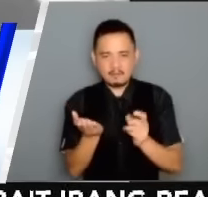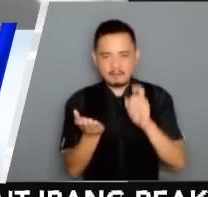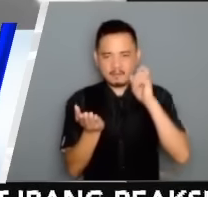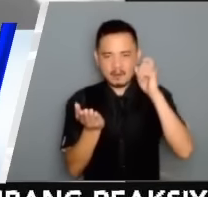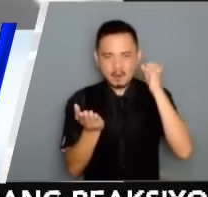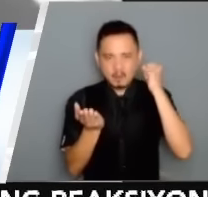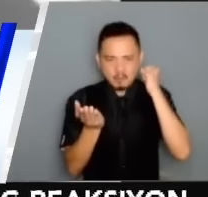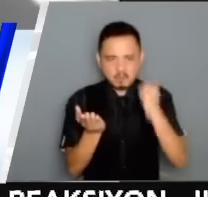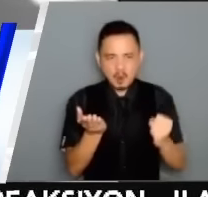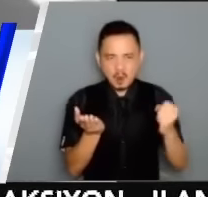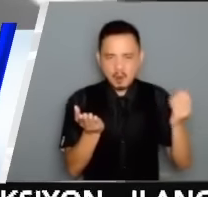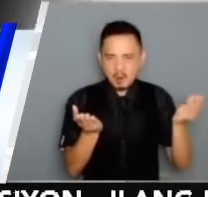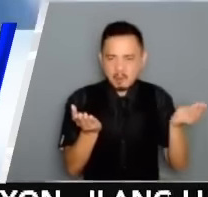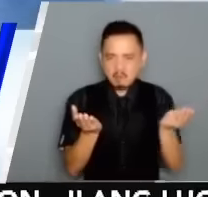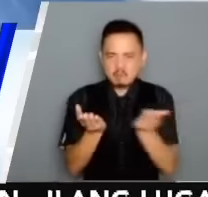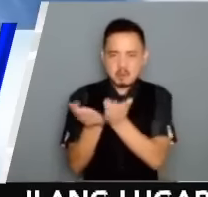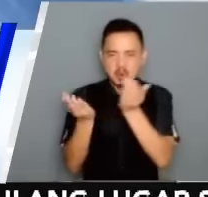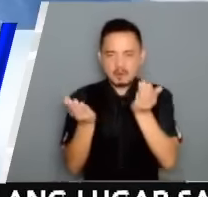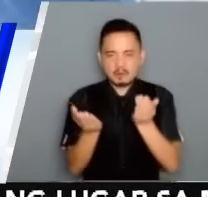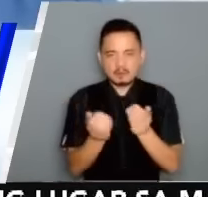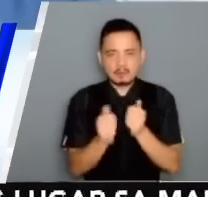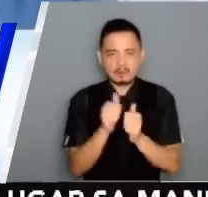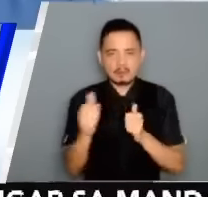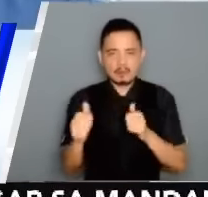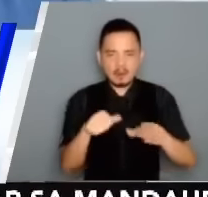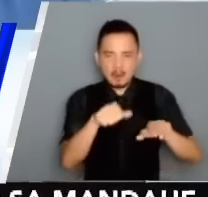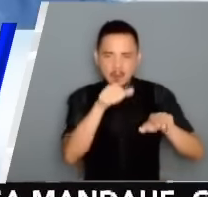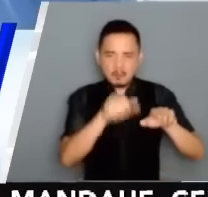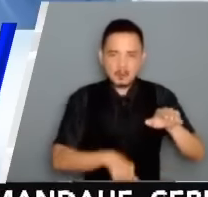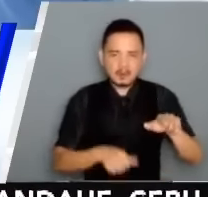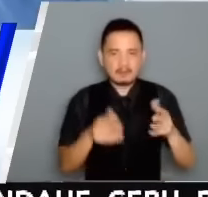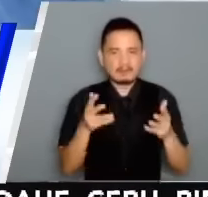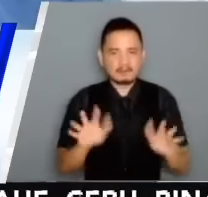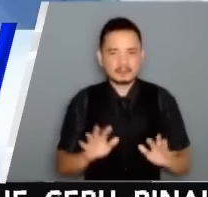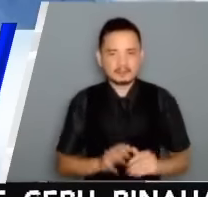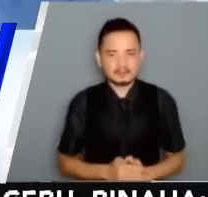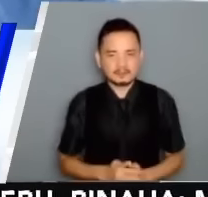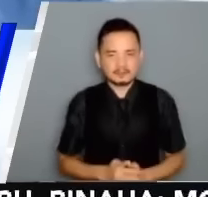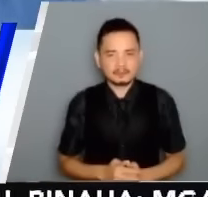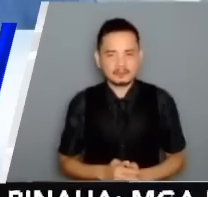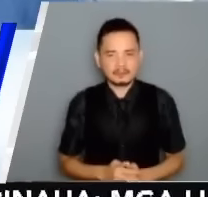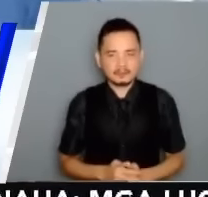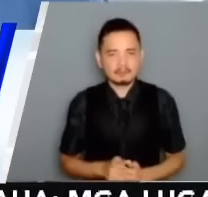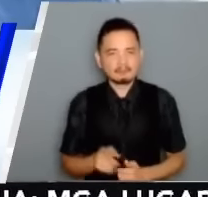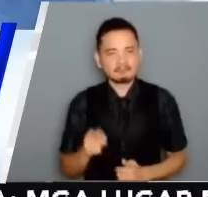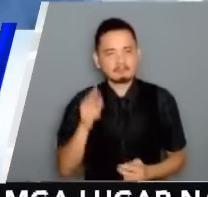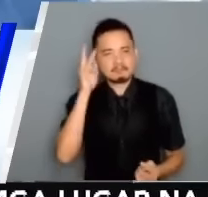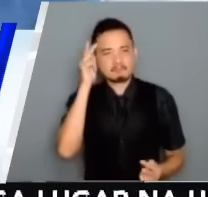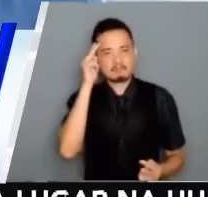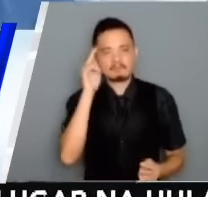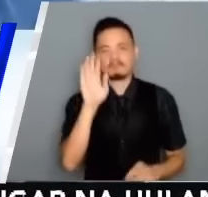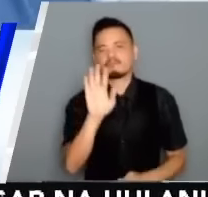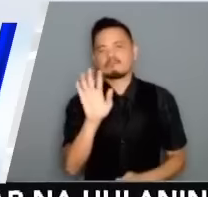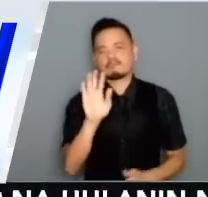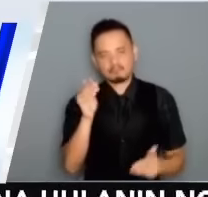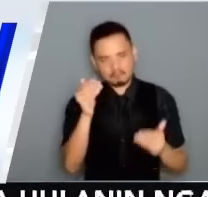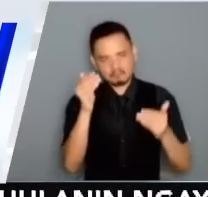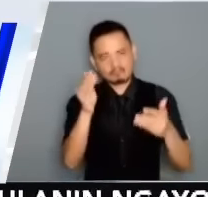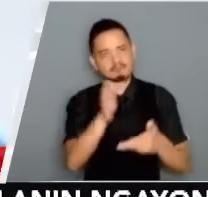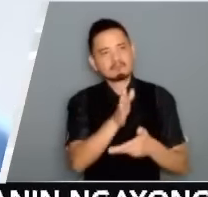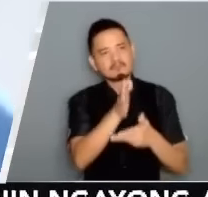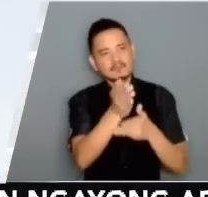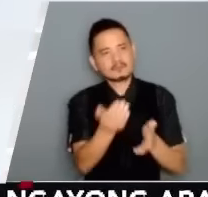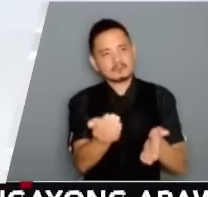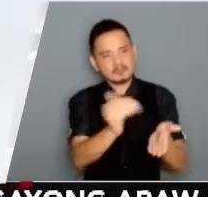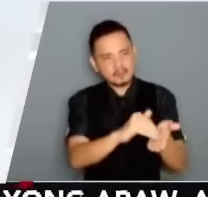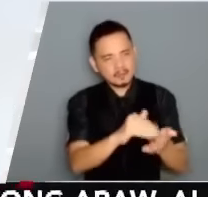Coast Guard, tinamaan yung daliri niya. Sa kabila nito, hindi ra magdadalawang isip ang sundalo na magpa-deploy ulit sa Ayungin Shoal. Saan sir,